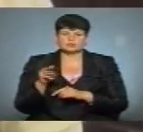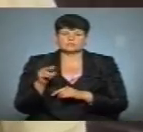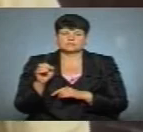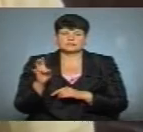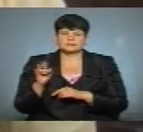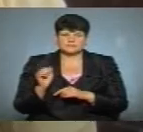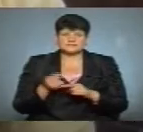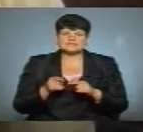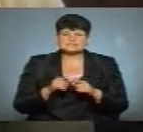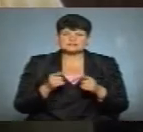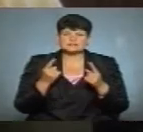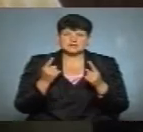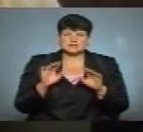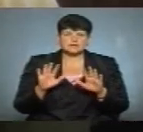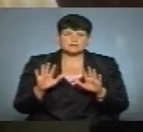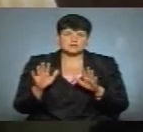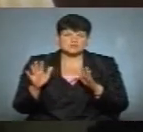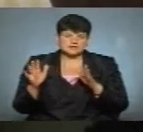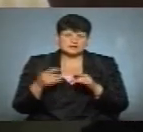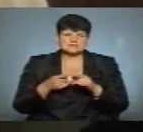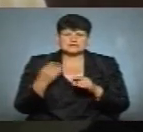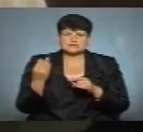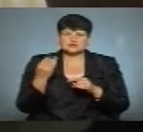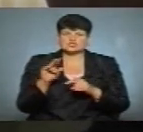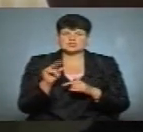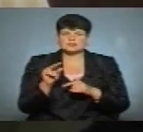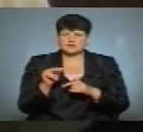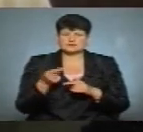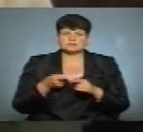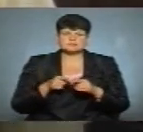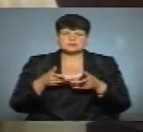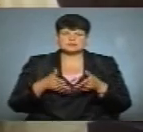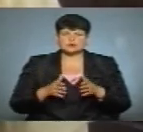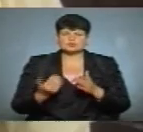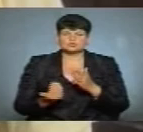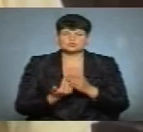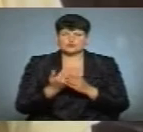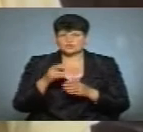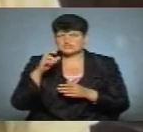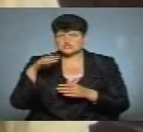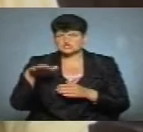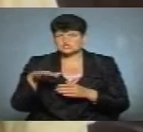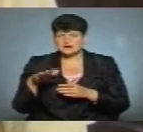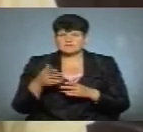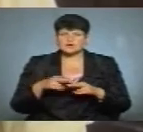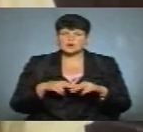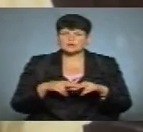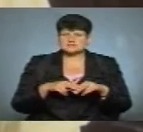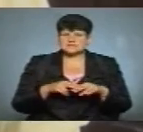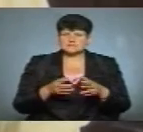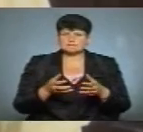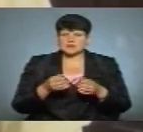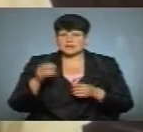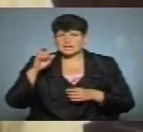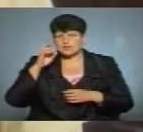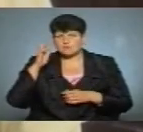подія, це історична дата, це народження нової держави, яка охрестилася, прийняла